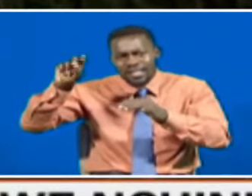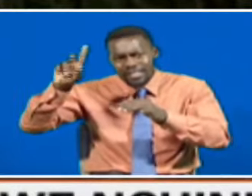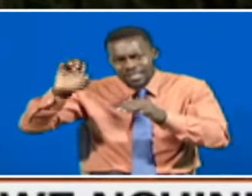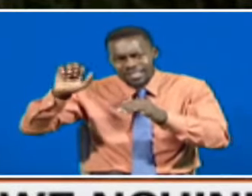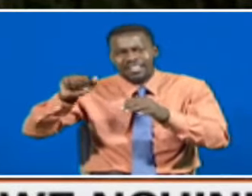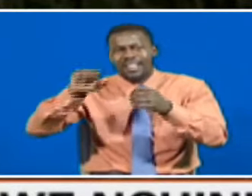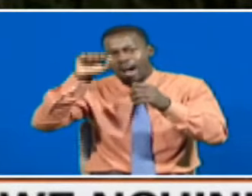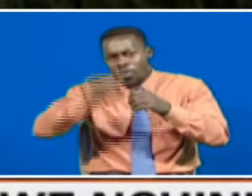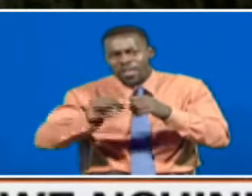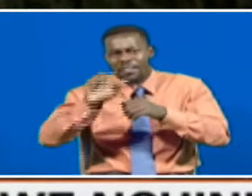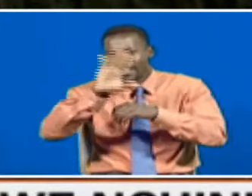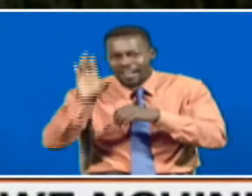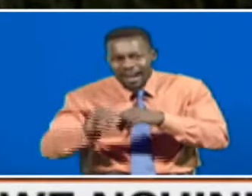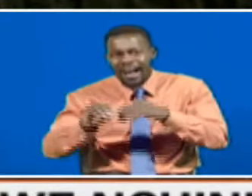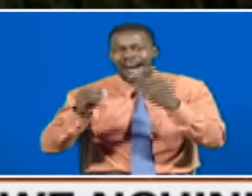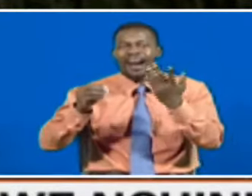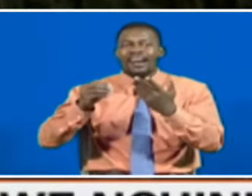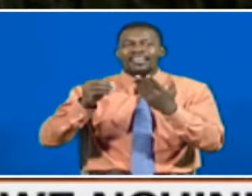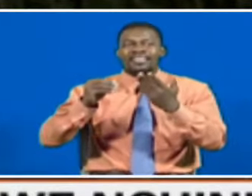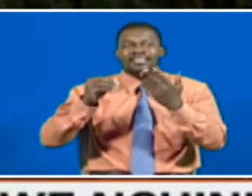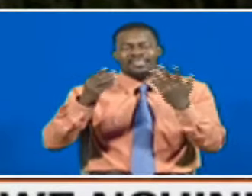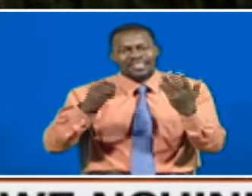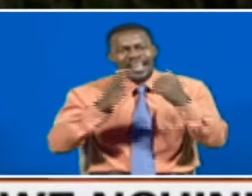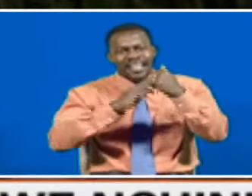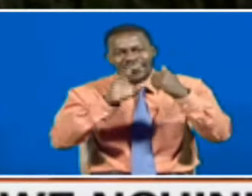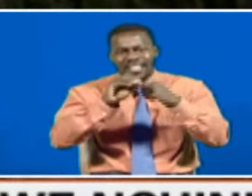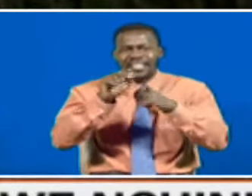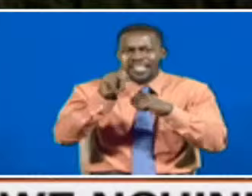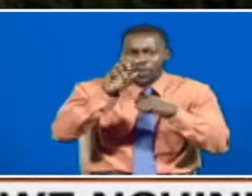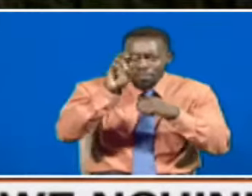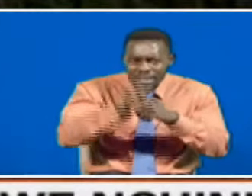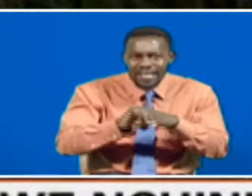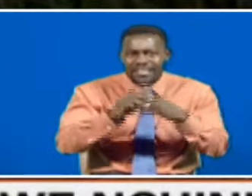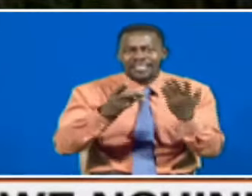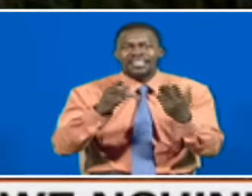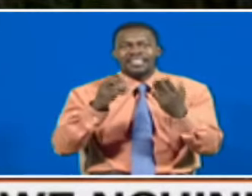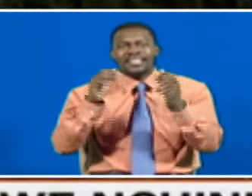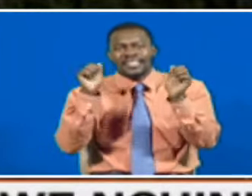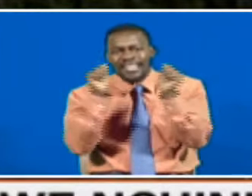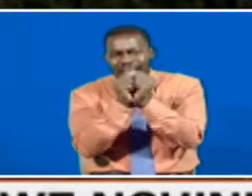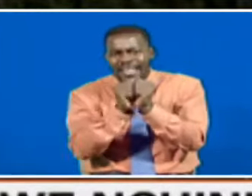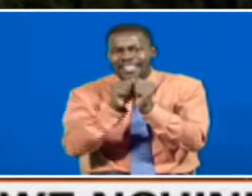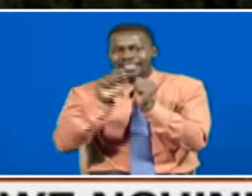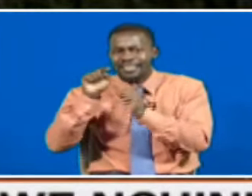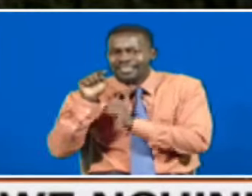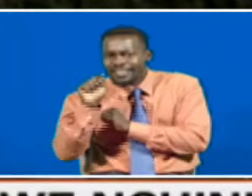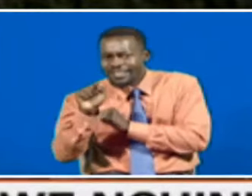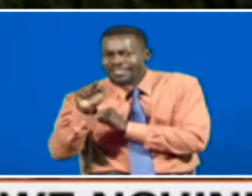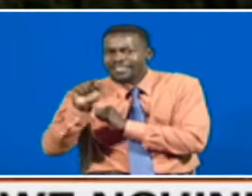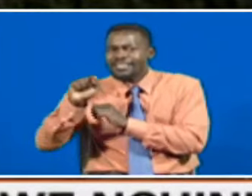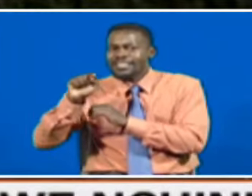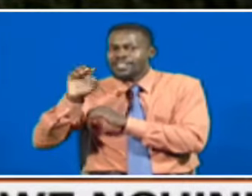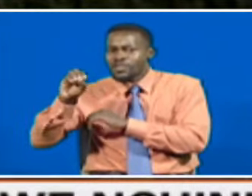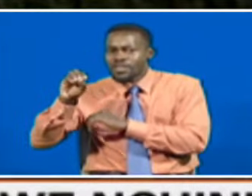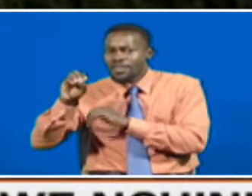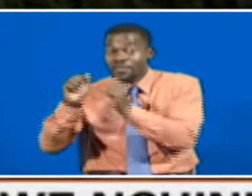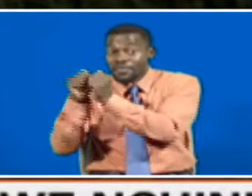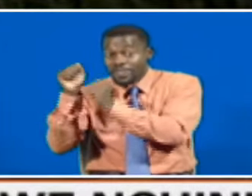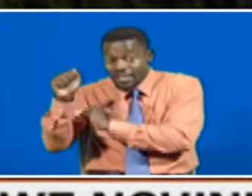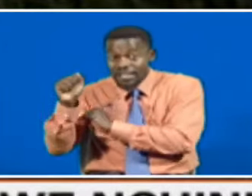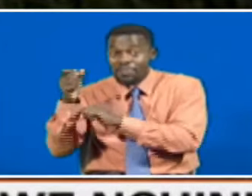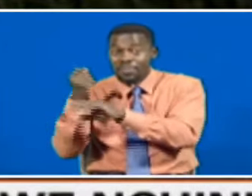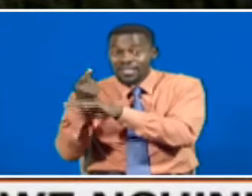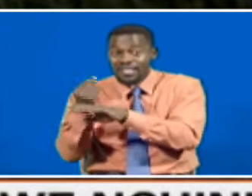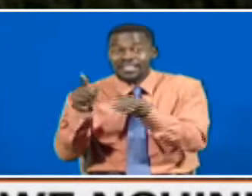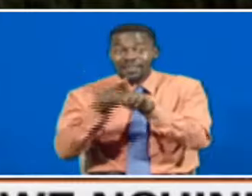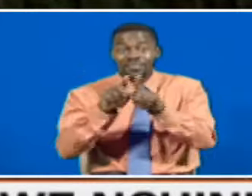ziko South Africa za kilomita 90, nikakimbia kwa masaa 10 na dakika 25. 2018